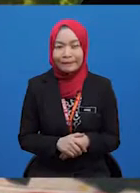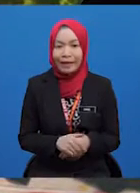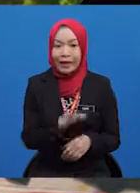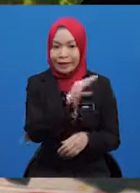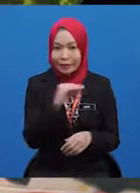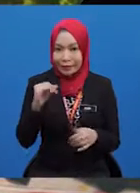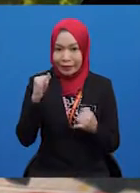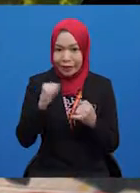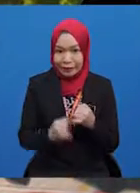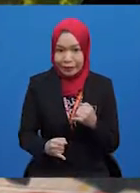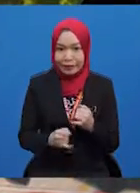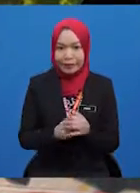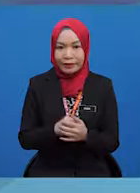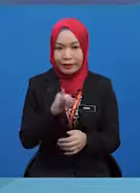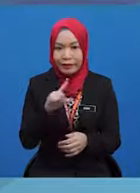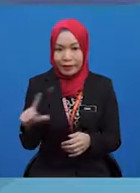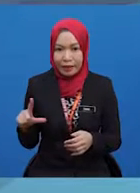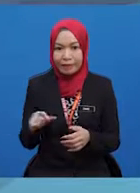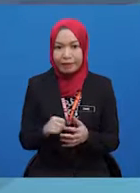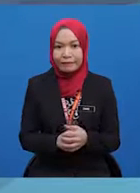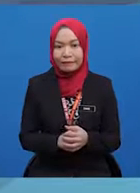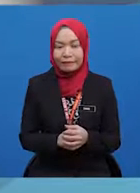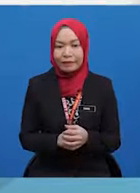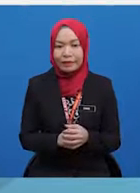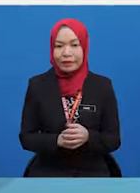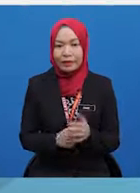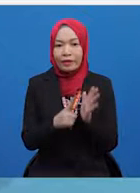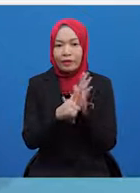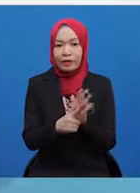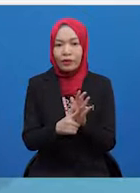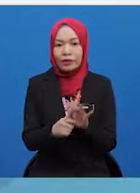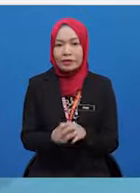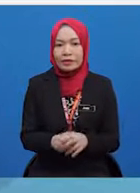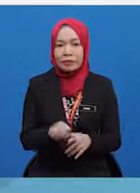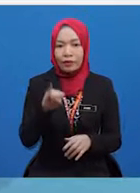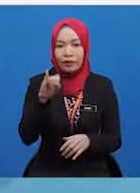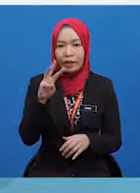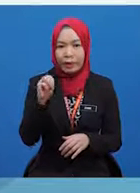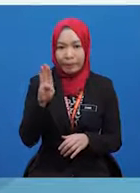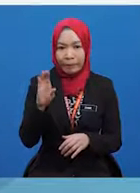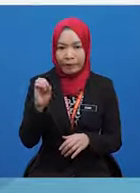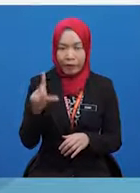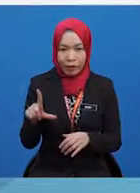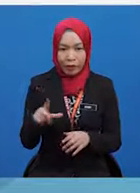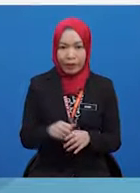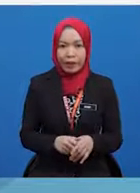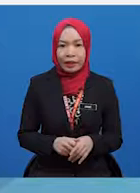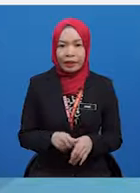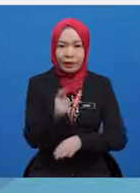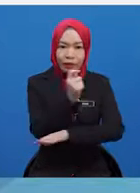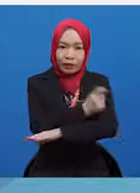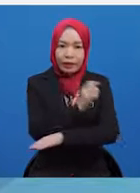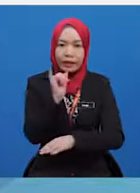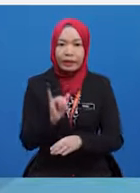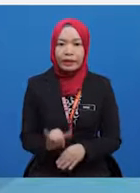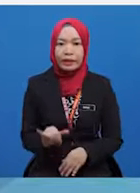Dan yang terakhir ialah logo simbol. Ia merupakan tanda yang dikenali di